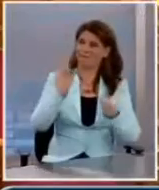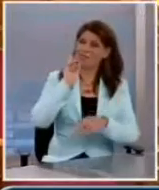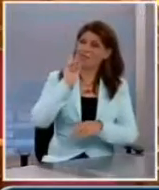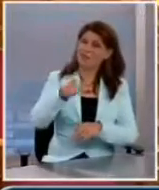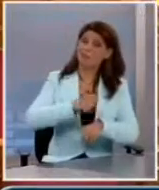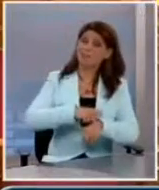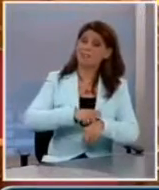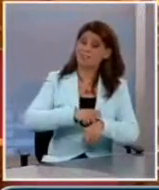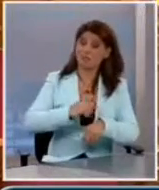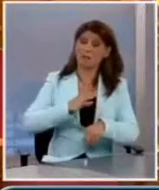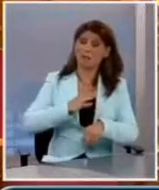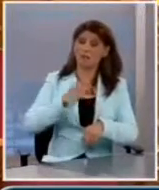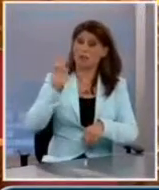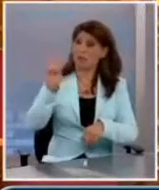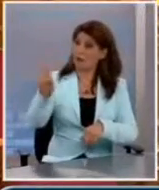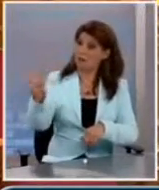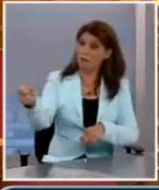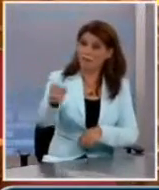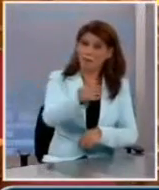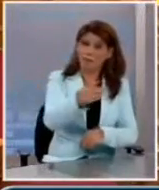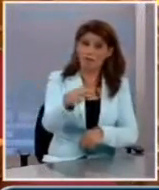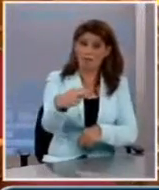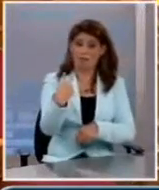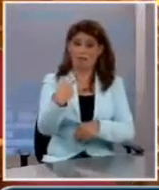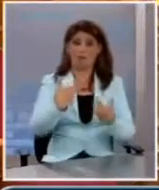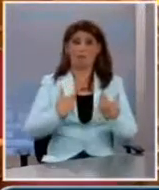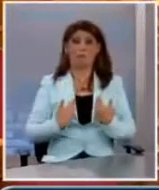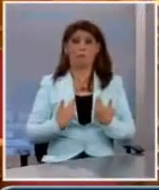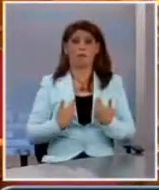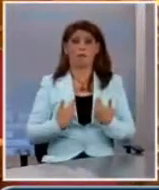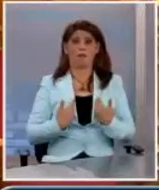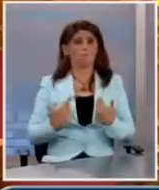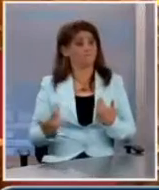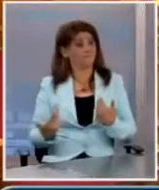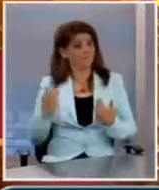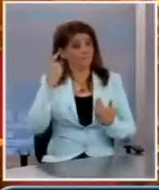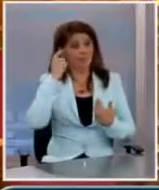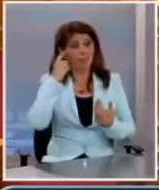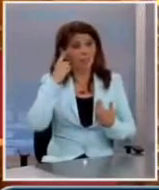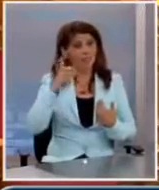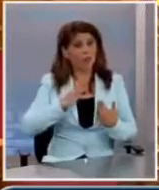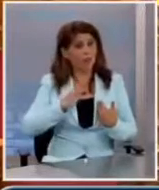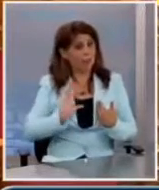βλέπει. Βλέπει και εσάς, βλέπει και εμένα. Σας βλέπει ο κόσμος. Ναι, ναι, ναι.